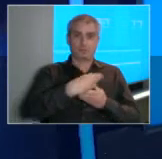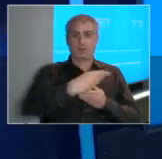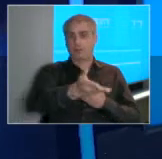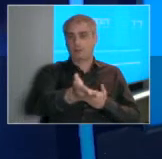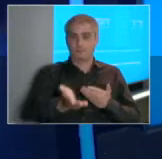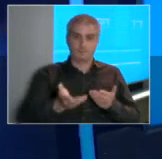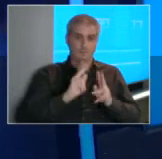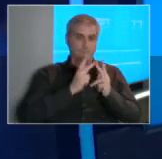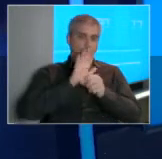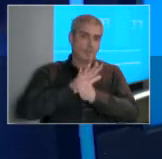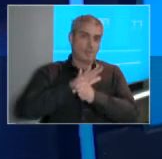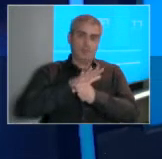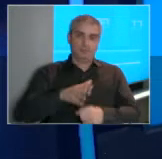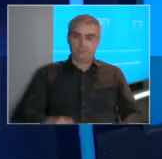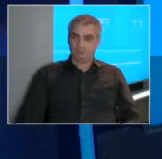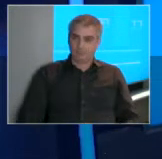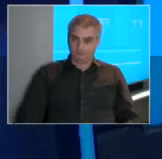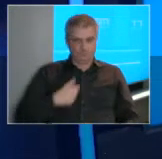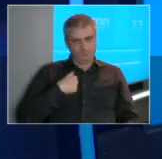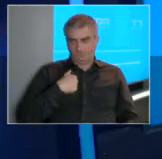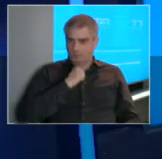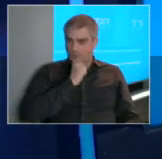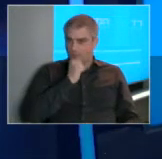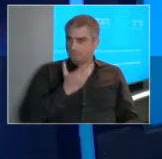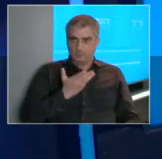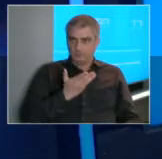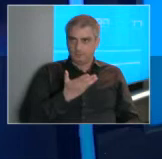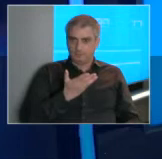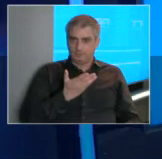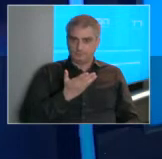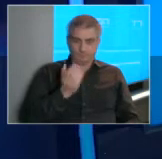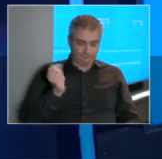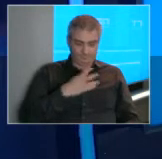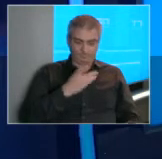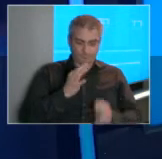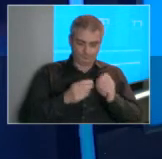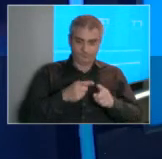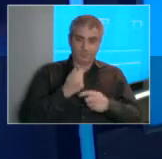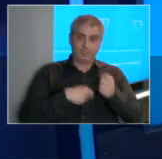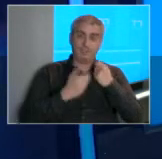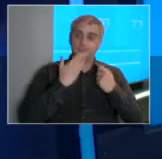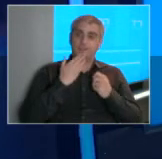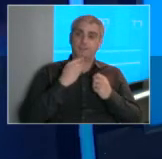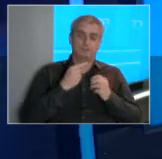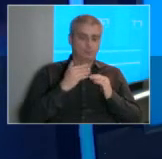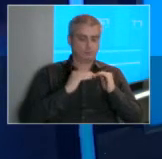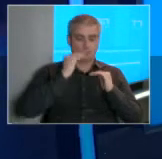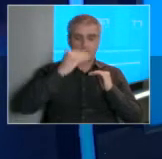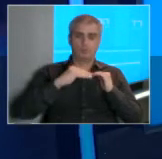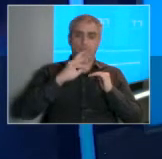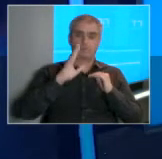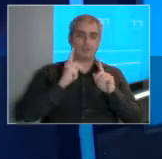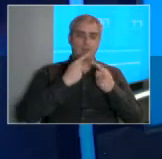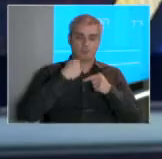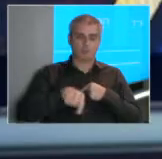זה לקבוצות לחץ במשק. אבל אני לא הייתי רוצה שיבואו וישפטו את הכלכלה הישראלית בתנודות של מה